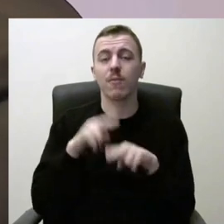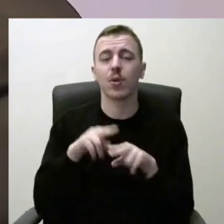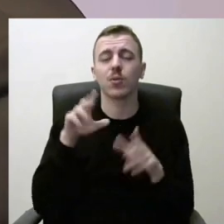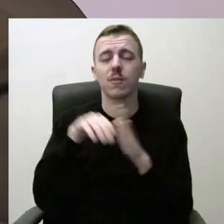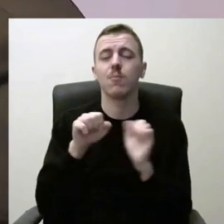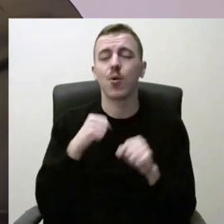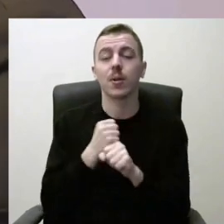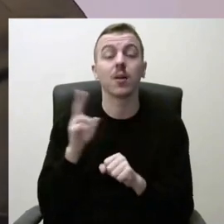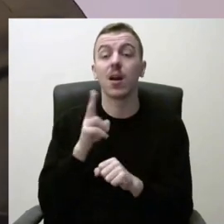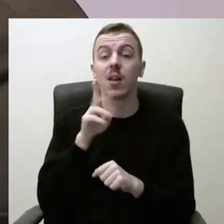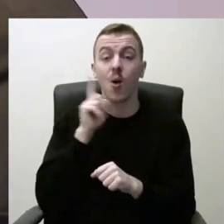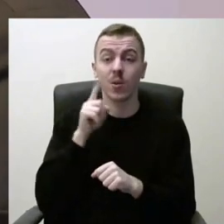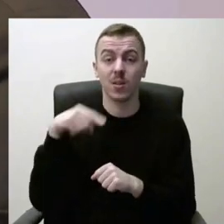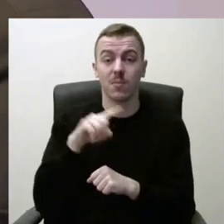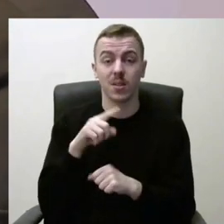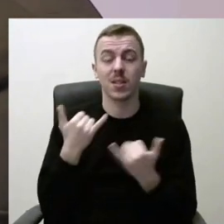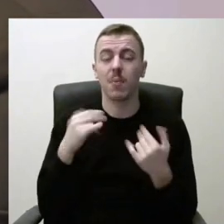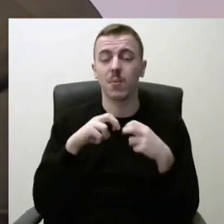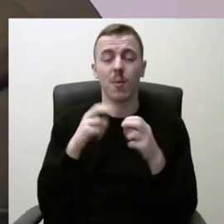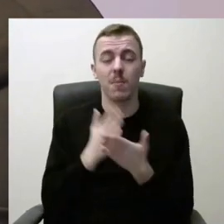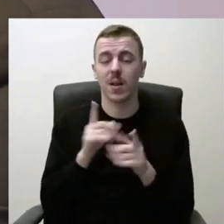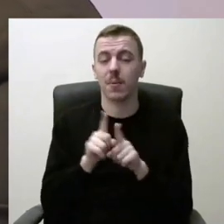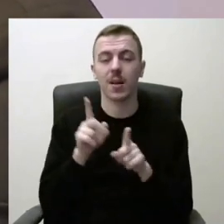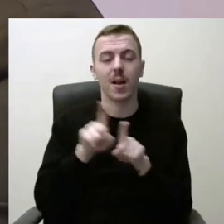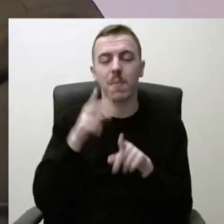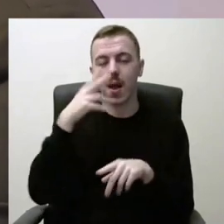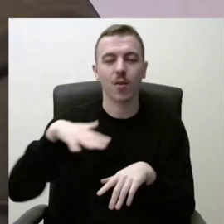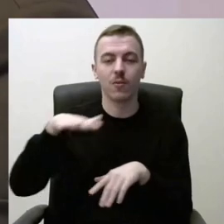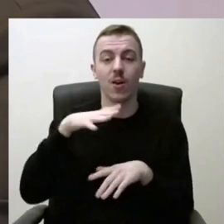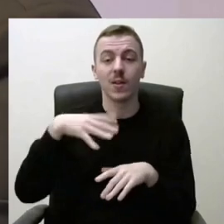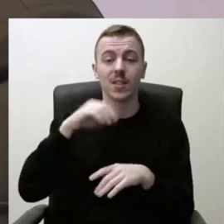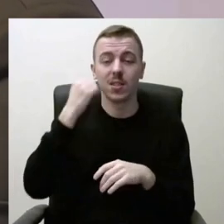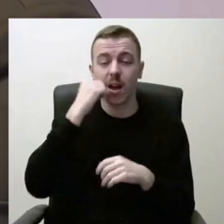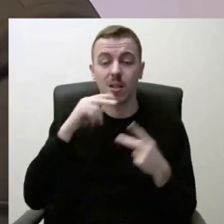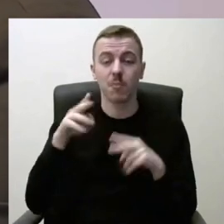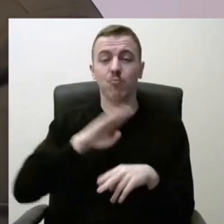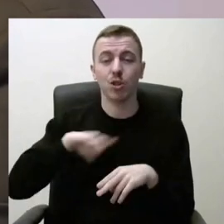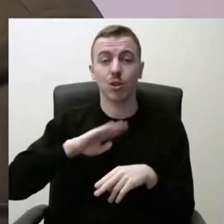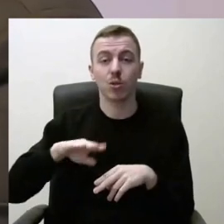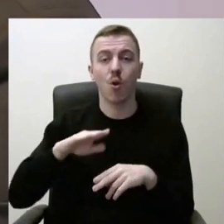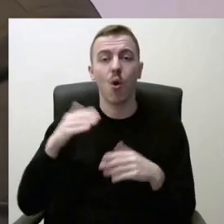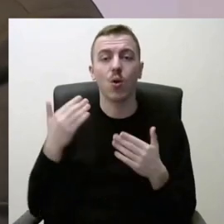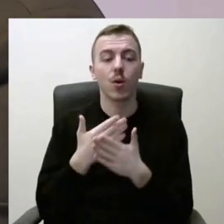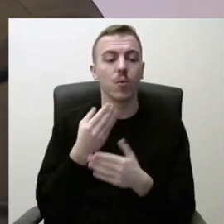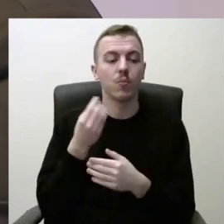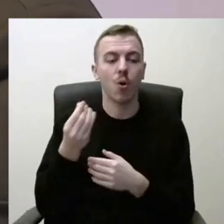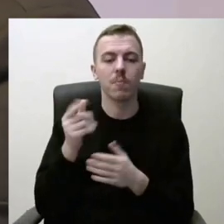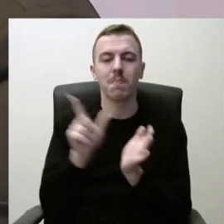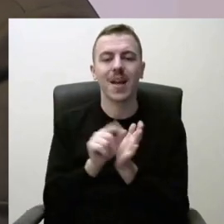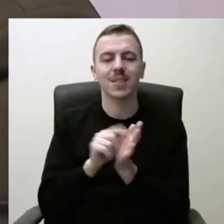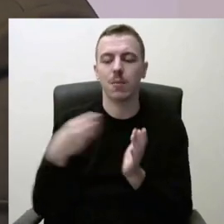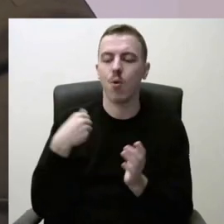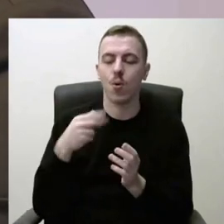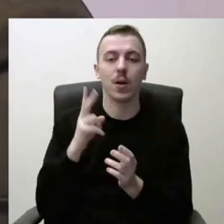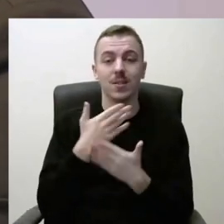Tai jaunimas. Nes šiandieną ta pati problema Kaune, kaip ir viso Lietuvoje. Senstam, mirštam ir nėra ką mokėti mums pensijas. Tai esmė